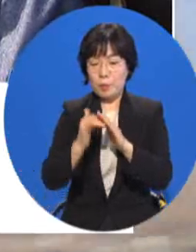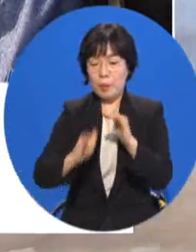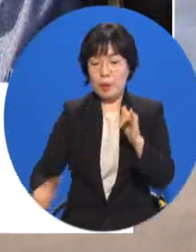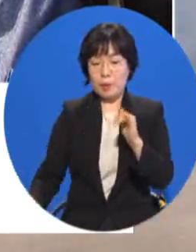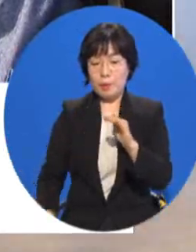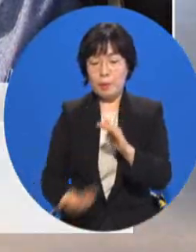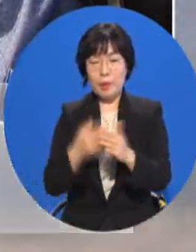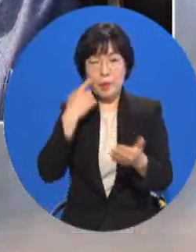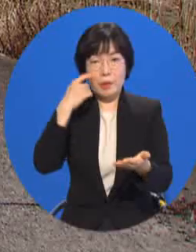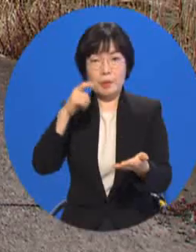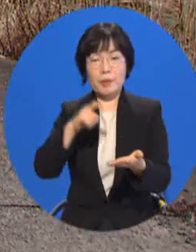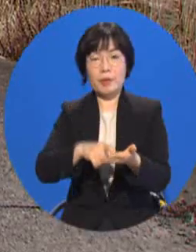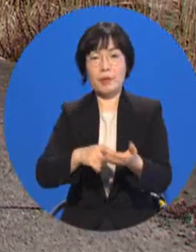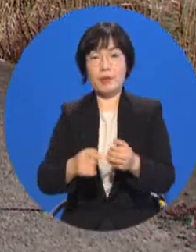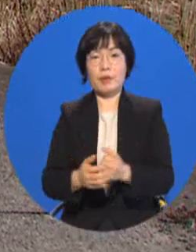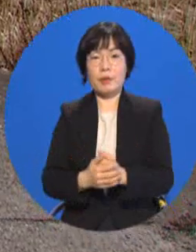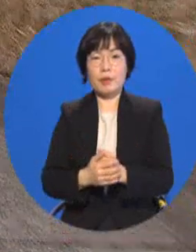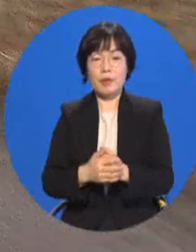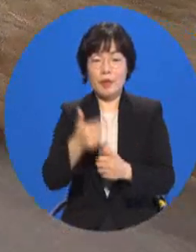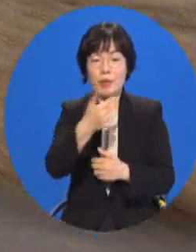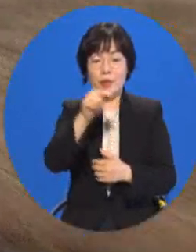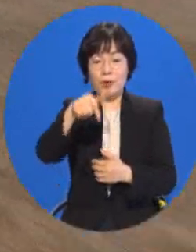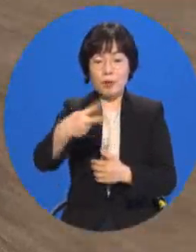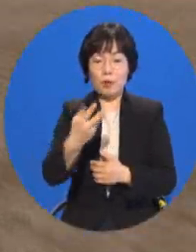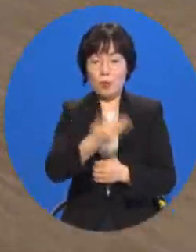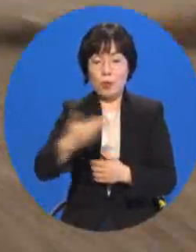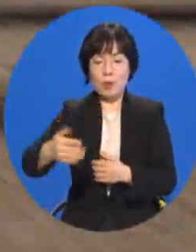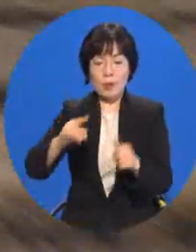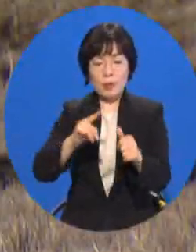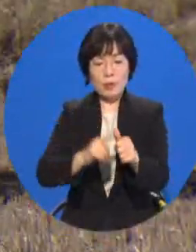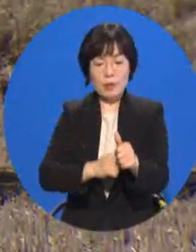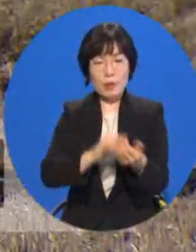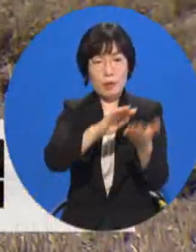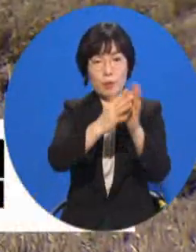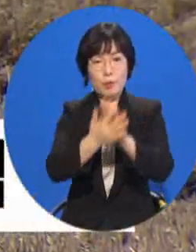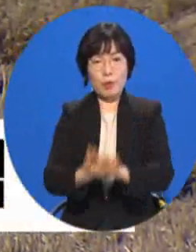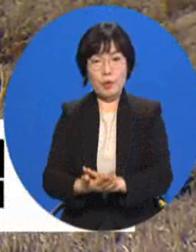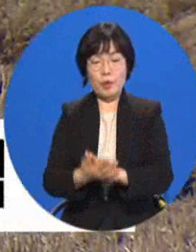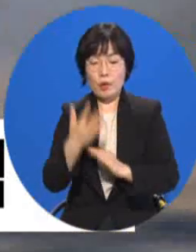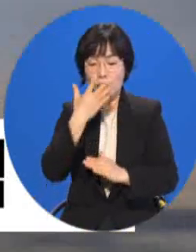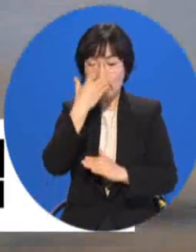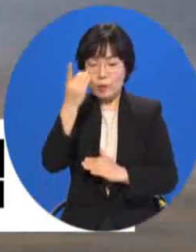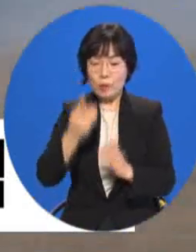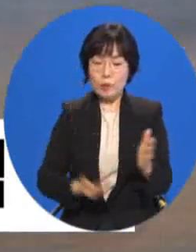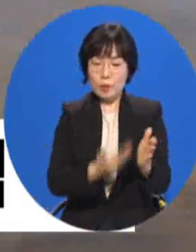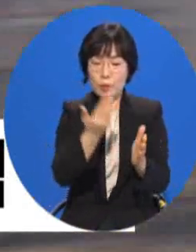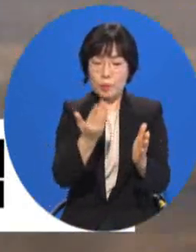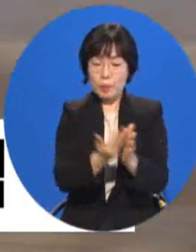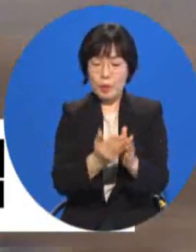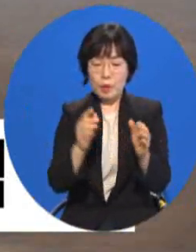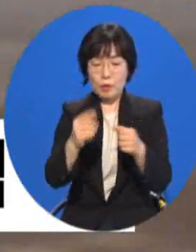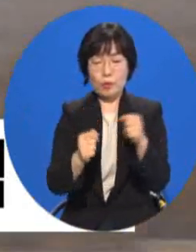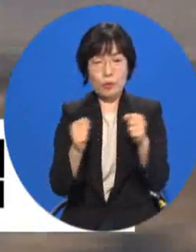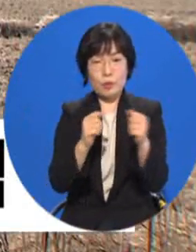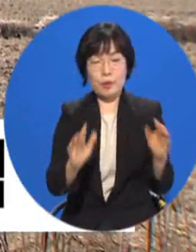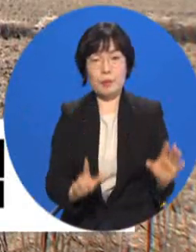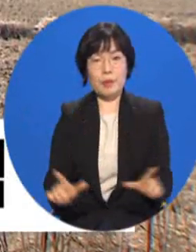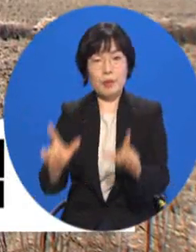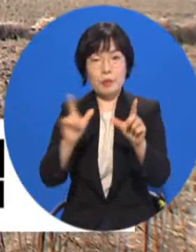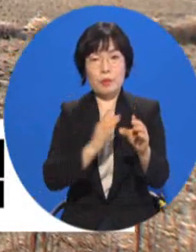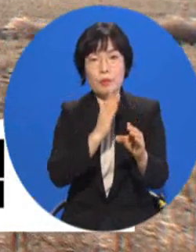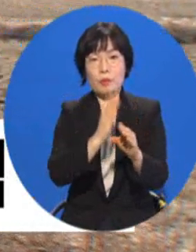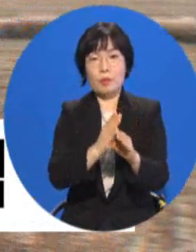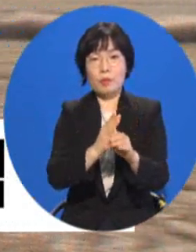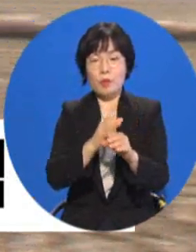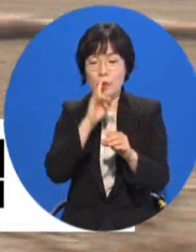목격한 현상입니다. 낙동강의 생태환경 변화로 흑두루미들이 순천만으로 이동하는 것으로 분석되고 있습니다.